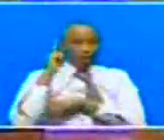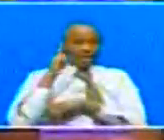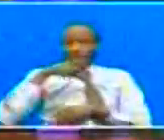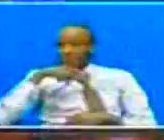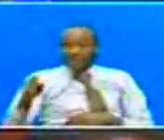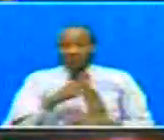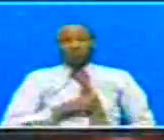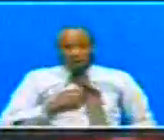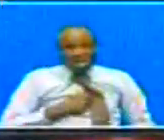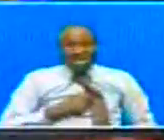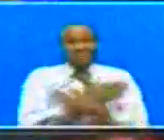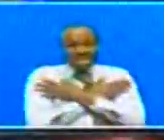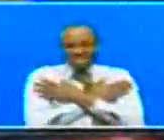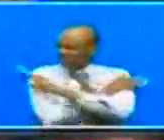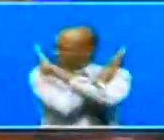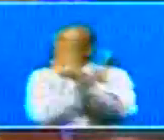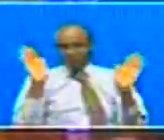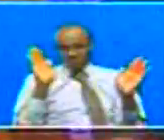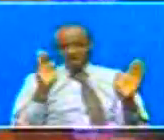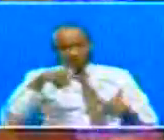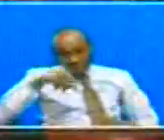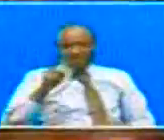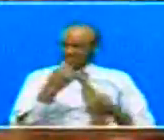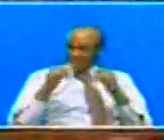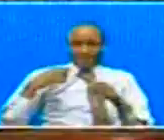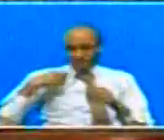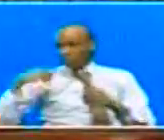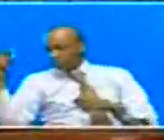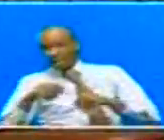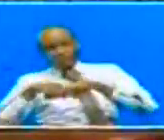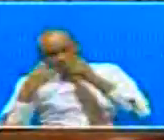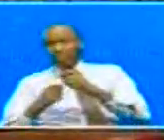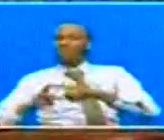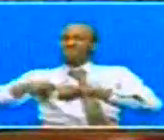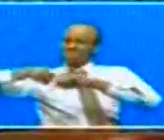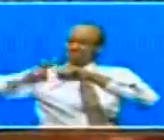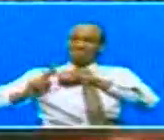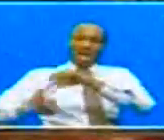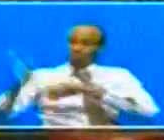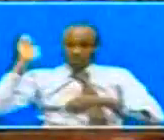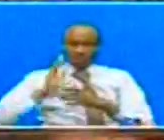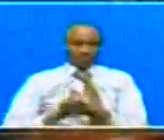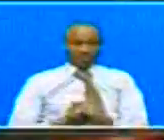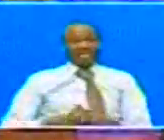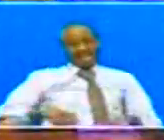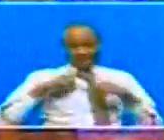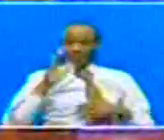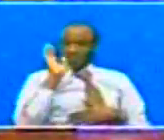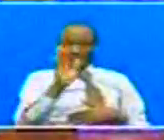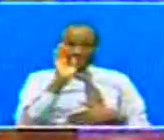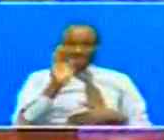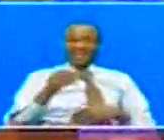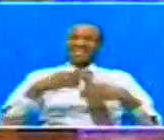na huruma kwa rafiki ama yeyote aliyojaribu kuharibu inchi ama uchumi wa Singapore. Maisha yake